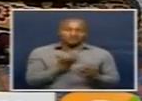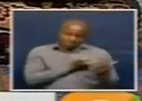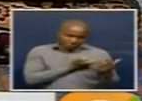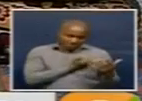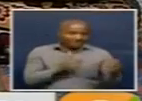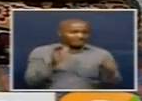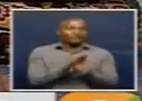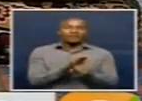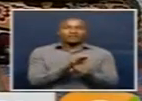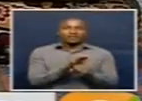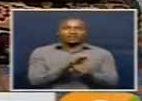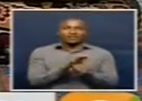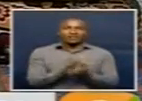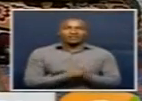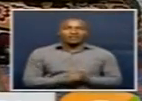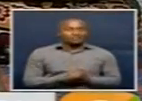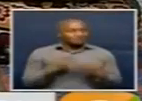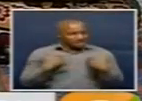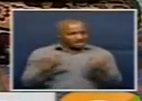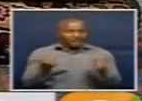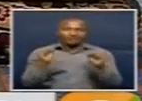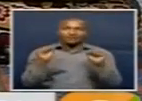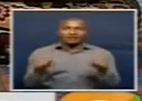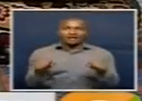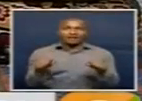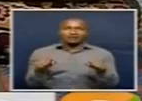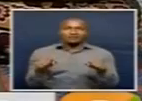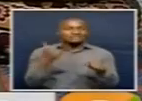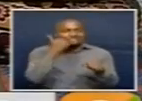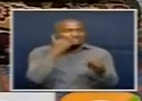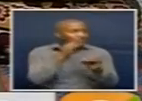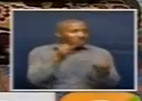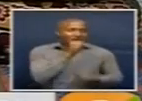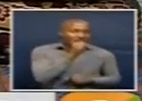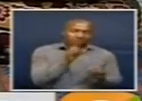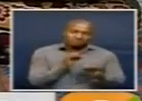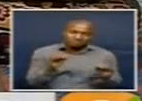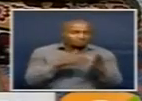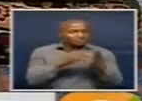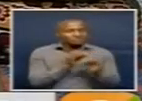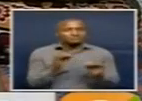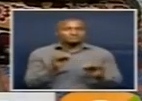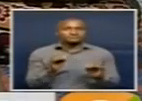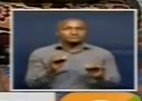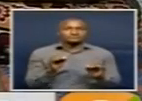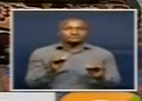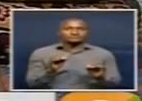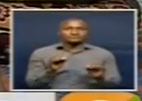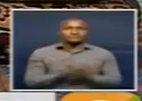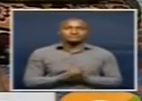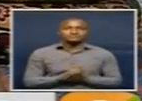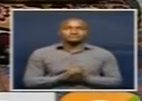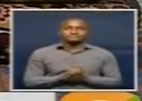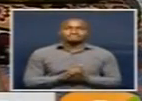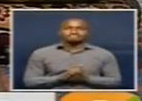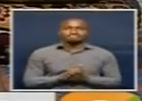utafute utayafanyaje. Mtoto atakuwa na afya nzuri, hana mafua, hana kulegea legea. Hayo ndio matunzo ya mtoto na baba naye